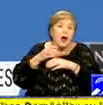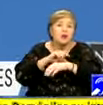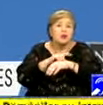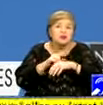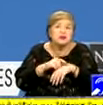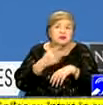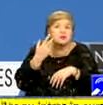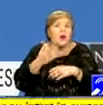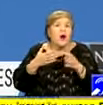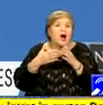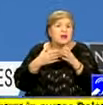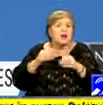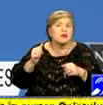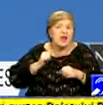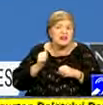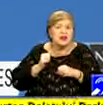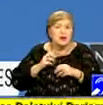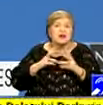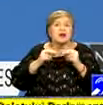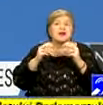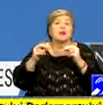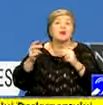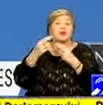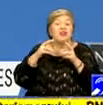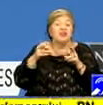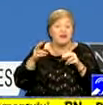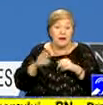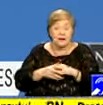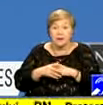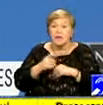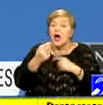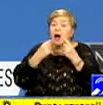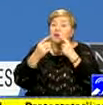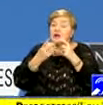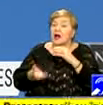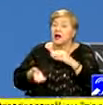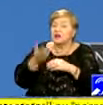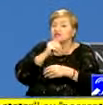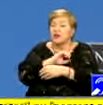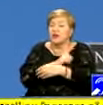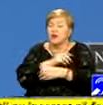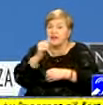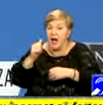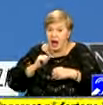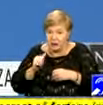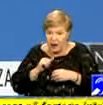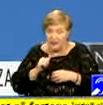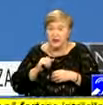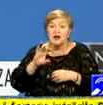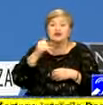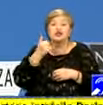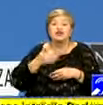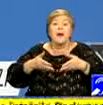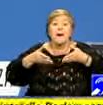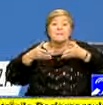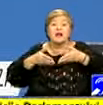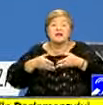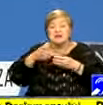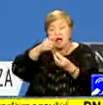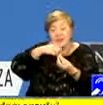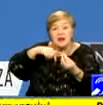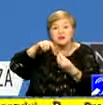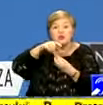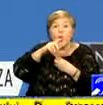din ce în ce mai complex. Astăzi am discutat despre creșterea forței armate și a prezenței din jurul Ucrainei a